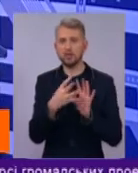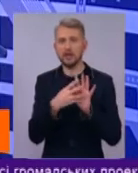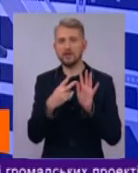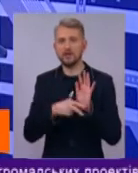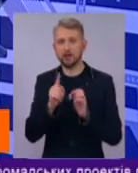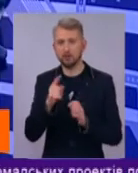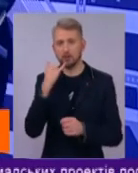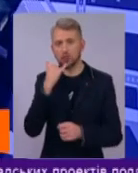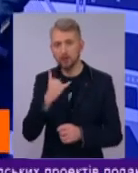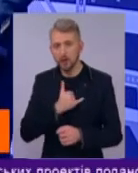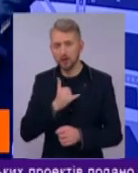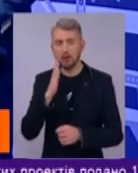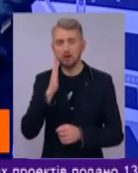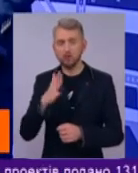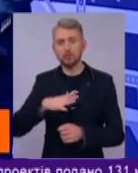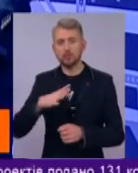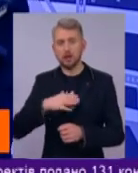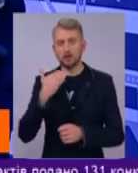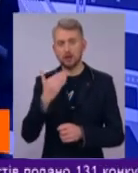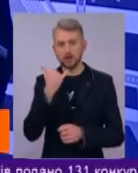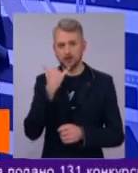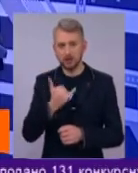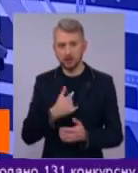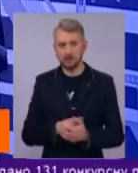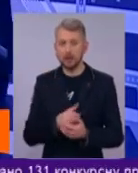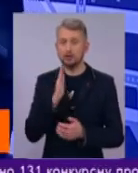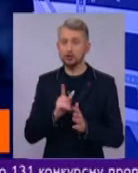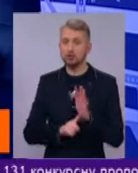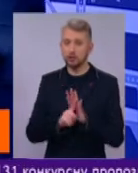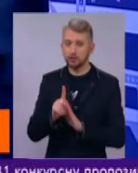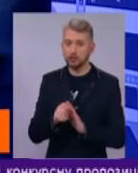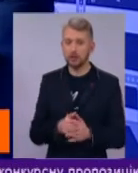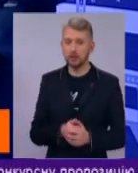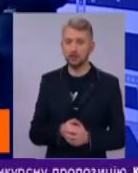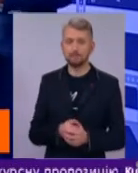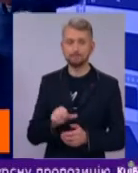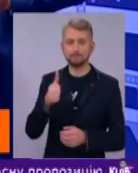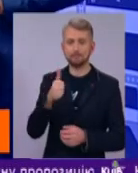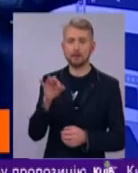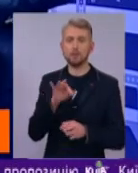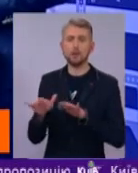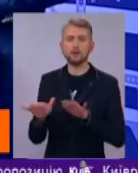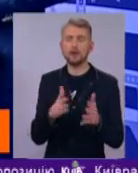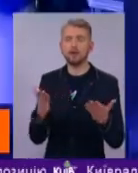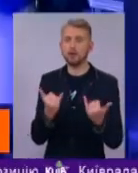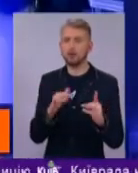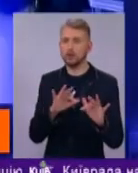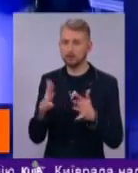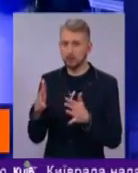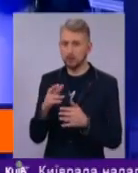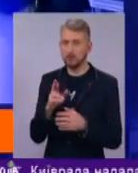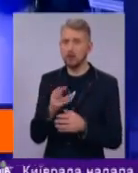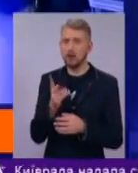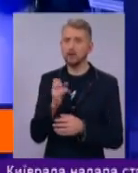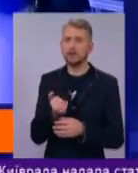223-09-71, долучайтеся, будемо чекати ваших дзвіночків. Будемо розпочинати, власне, насамперед про заходи, котрі сьогодні відбувалися, і наскільки для